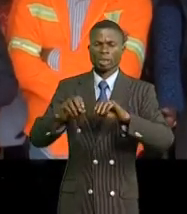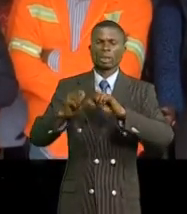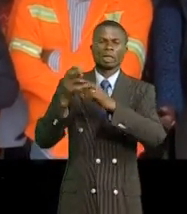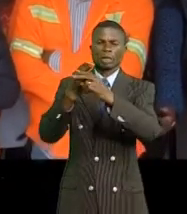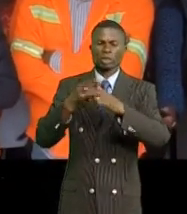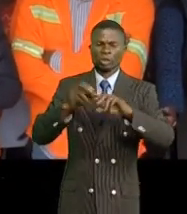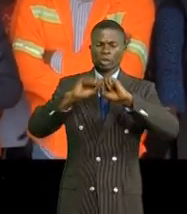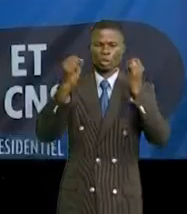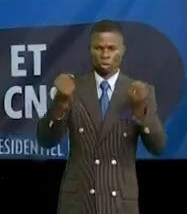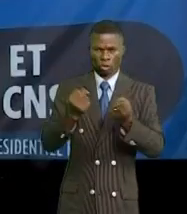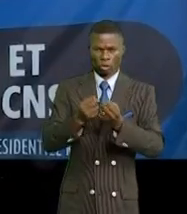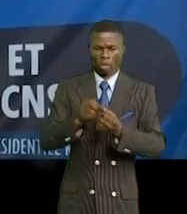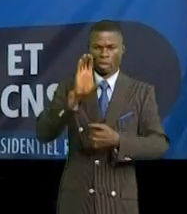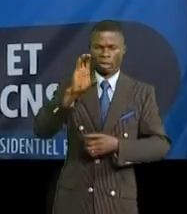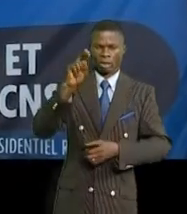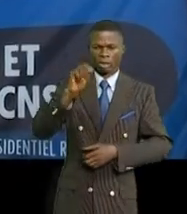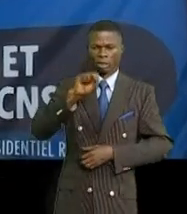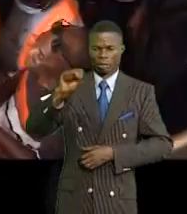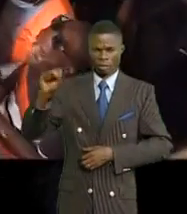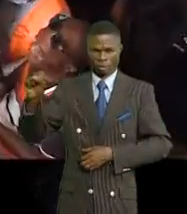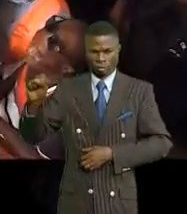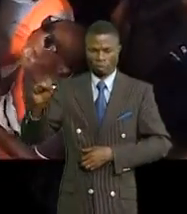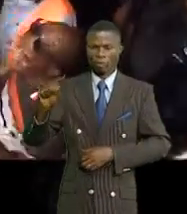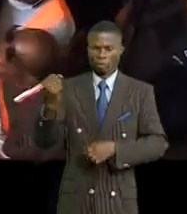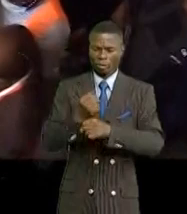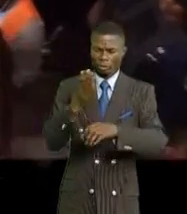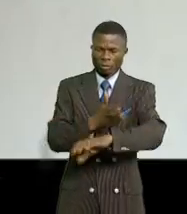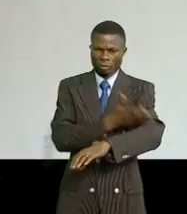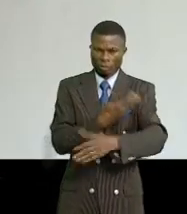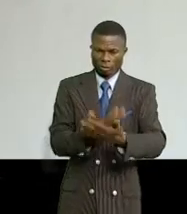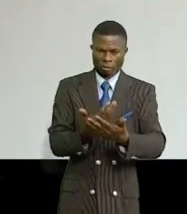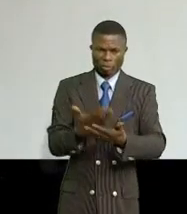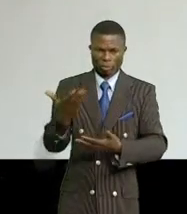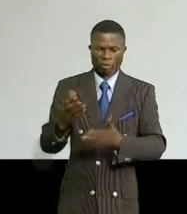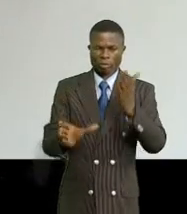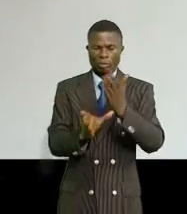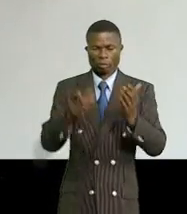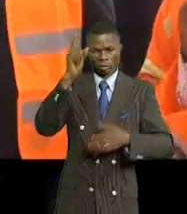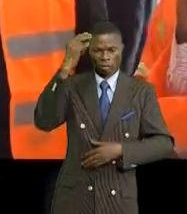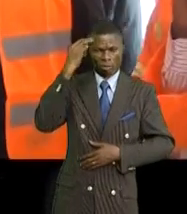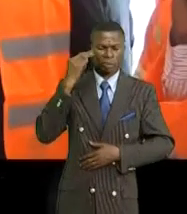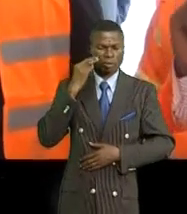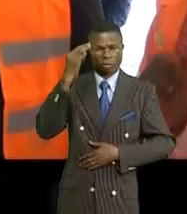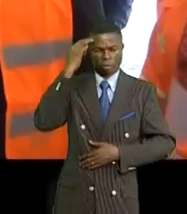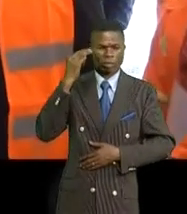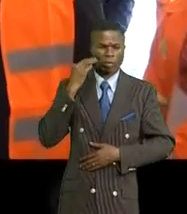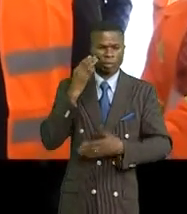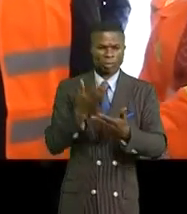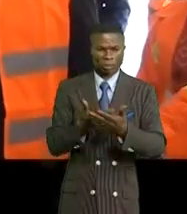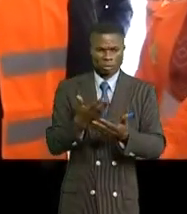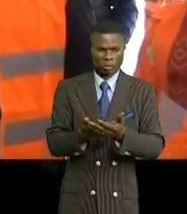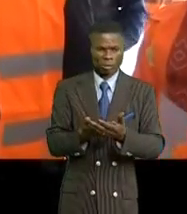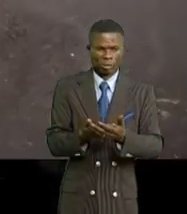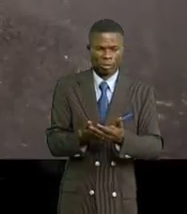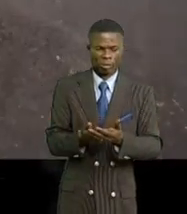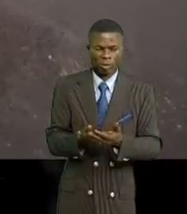des agents publics, CNSAP. Pour donner un coup d'accélérateur aux travaux en cours, les vice-premiers ministres, ministre de la fonction publique, Jean-Pierre